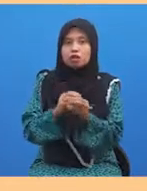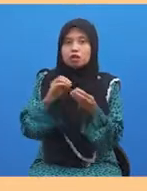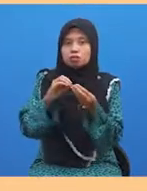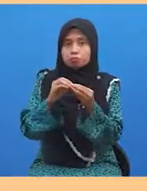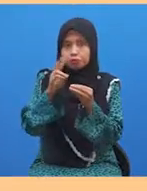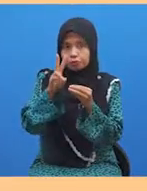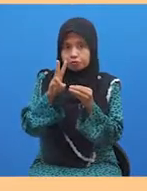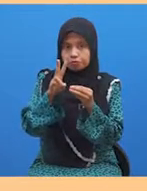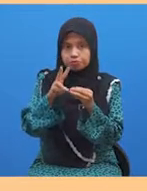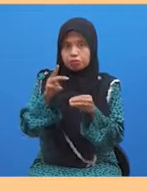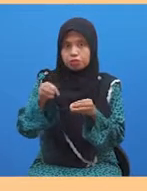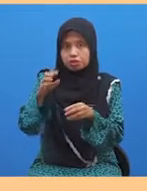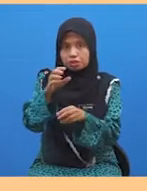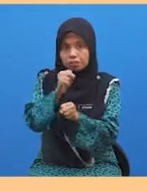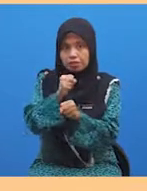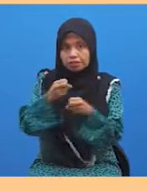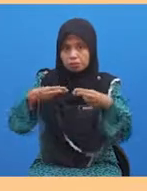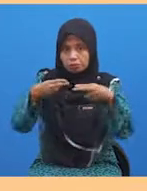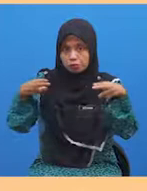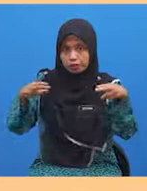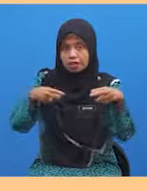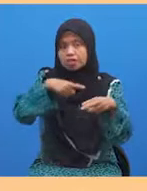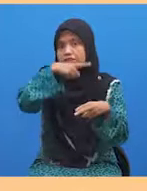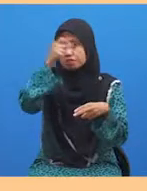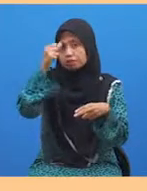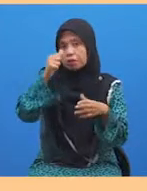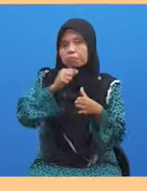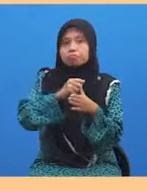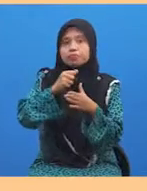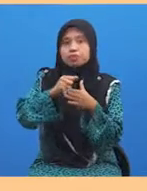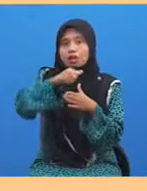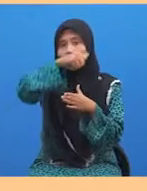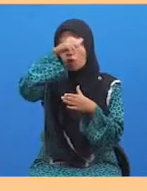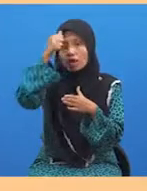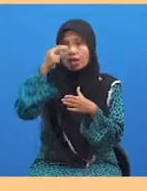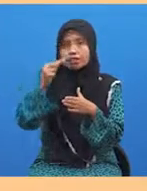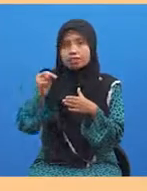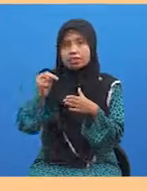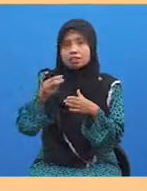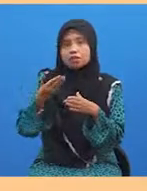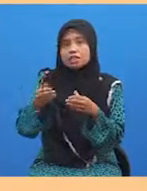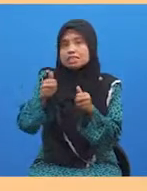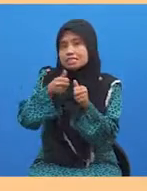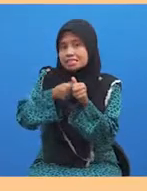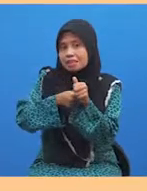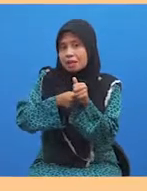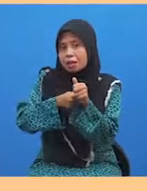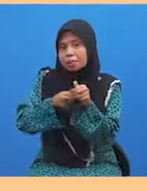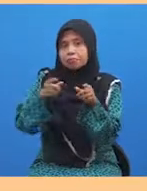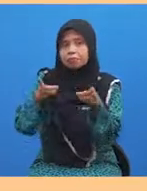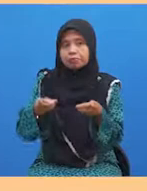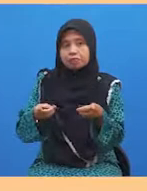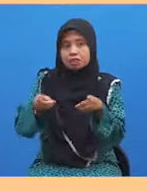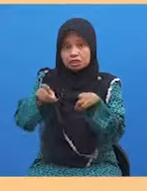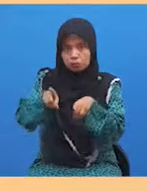kedua, murid dapat menghuraikan sebab atau alasan bagi setiap